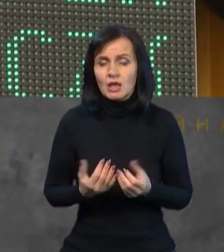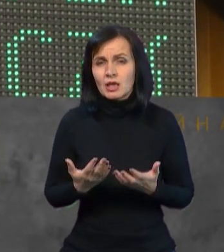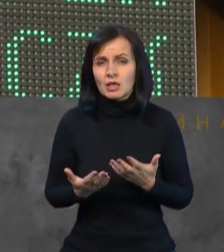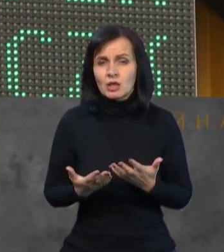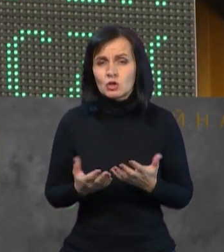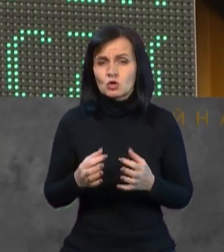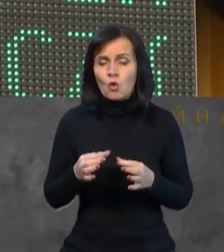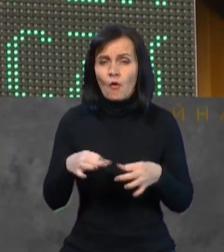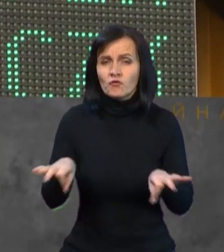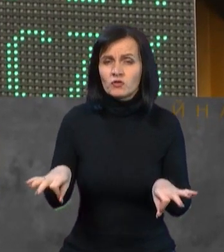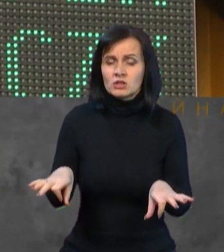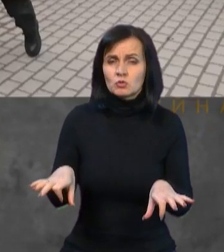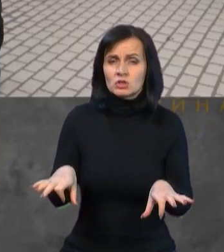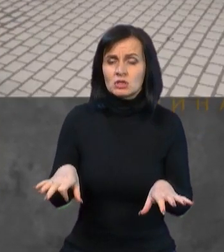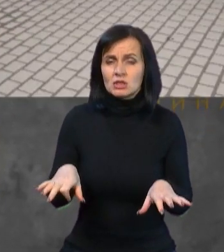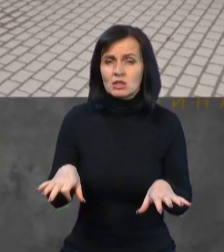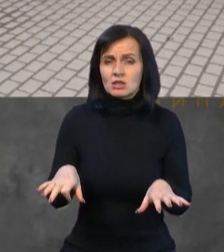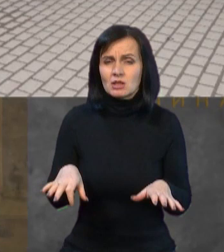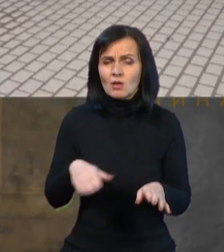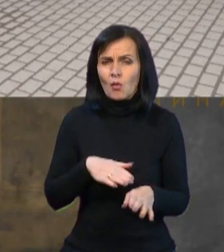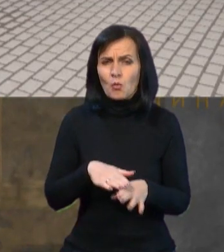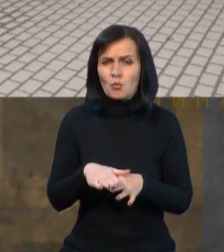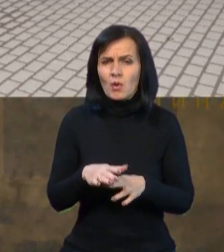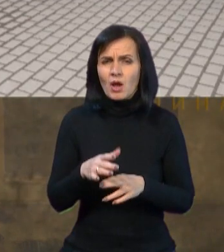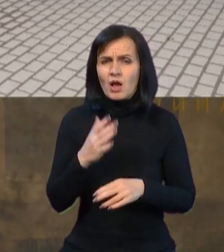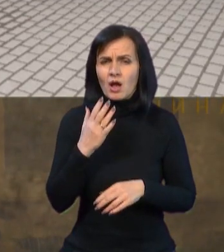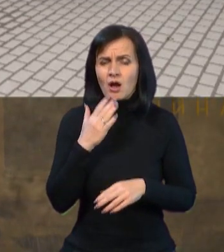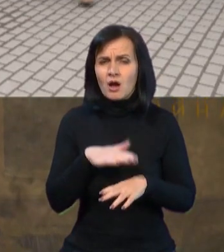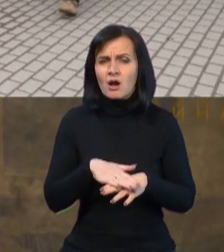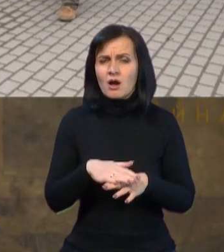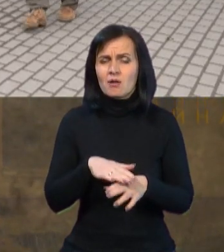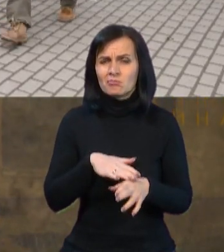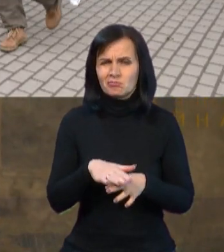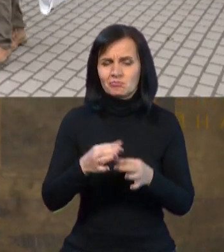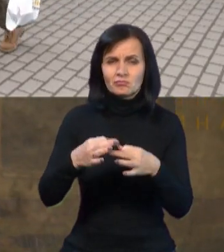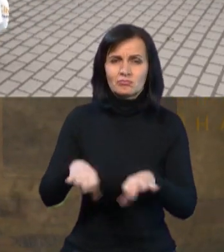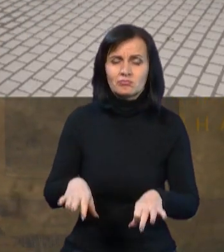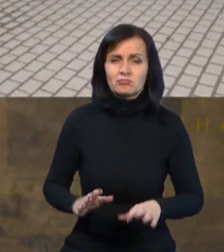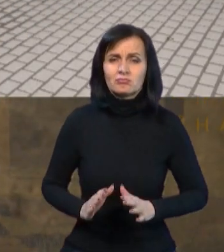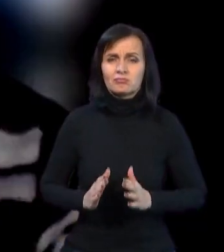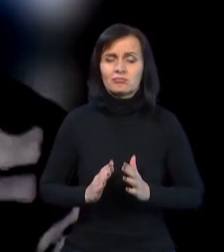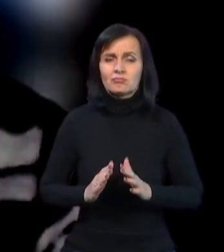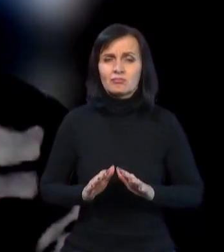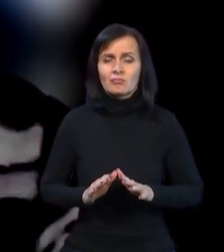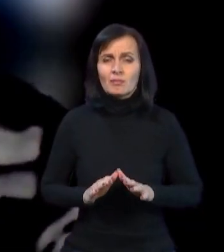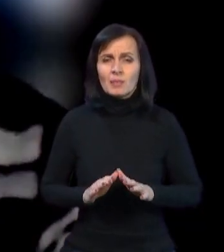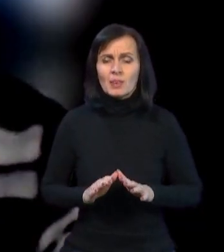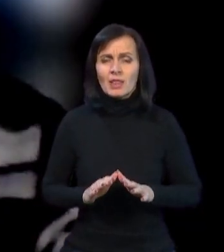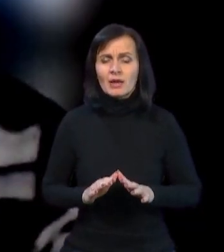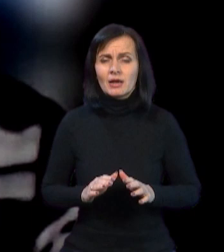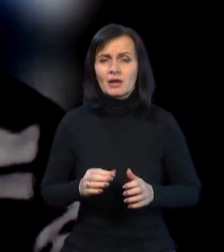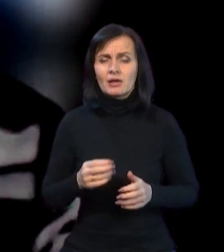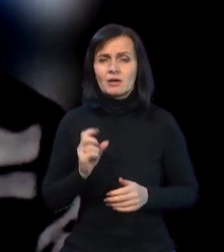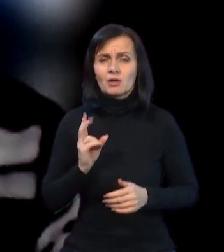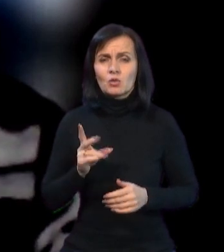би відпустили повністю, НБУ відпустив плавання повністю курс долара, то